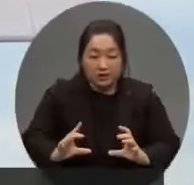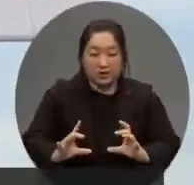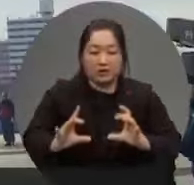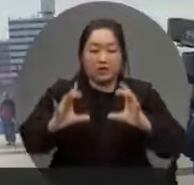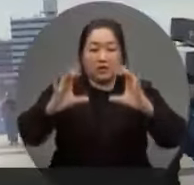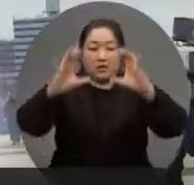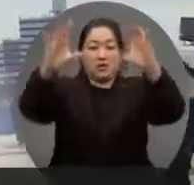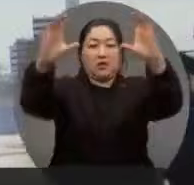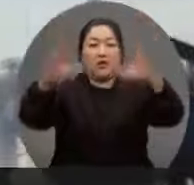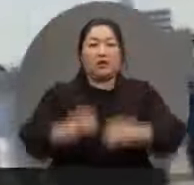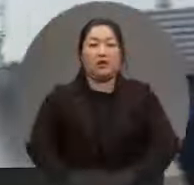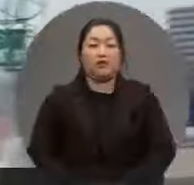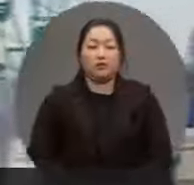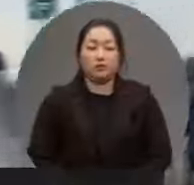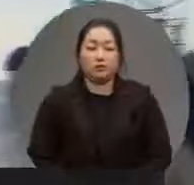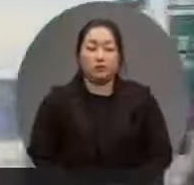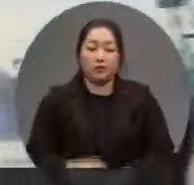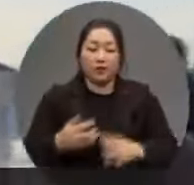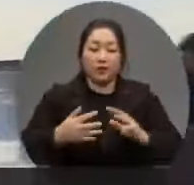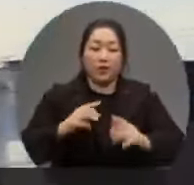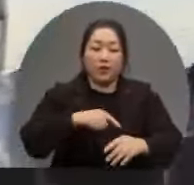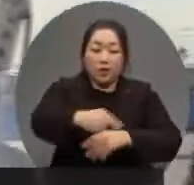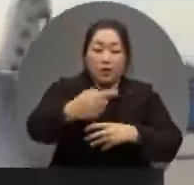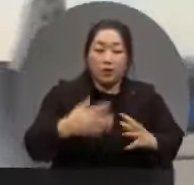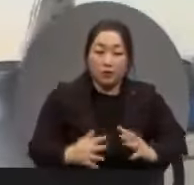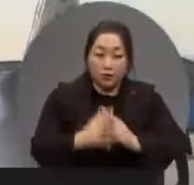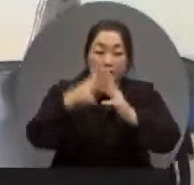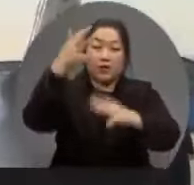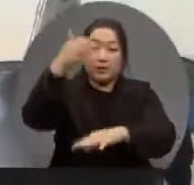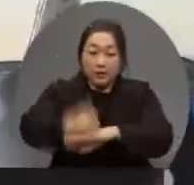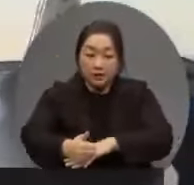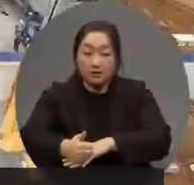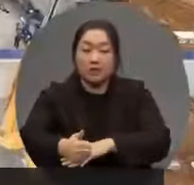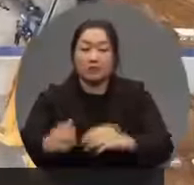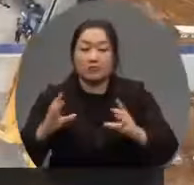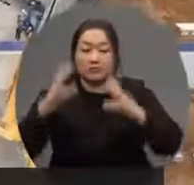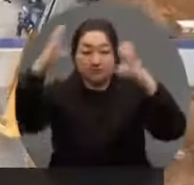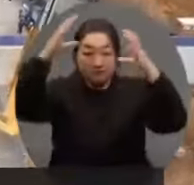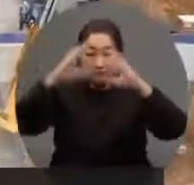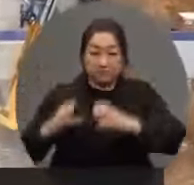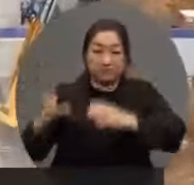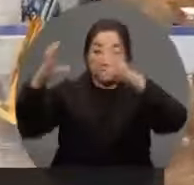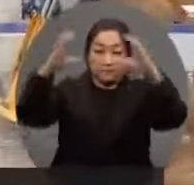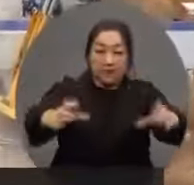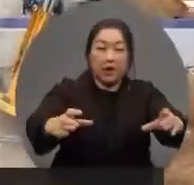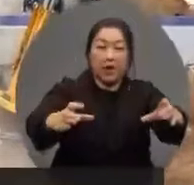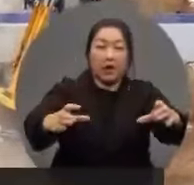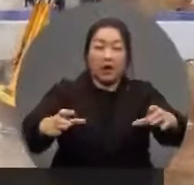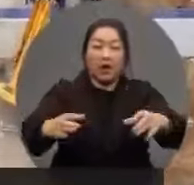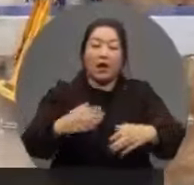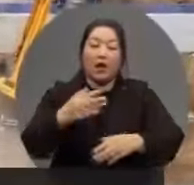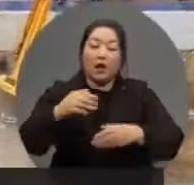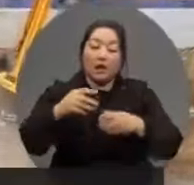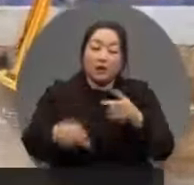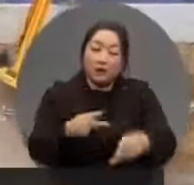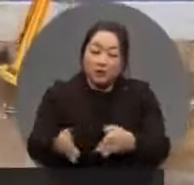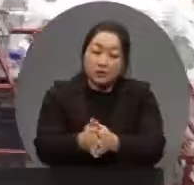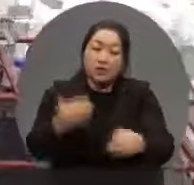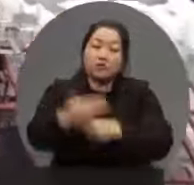올려집니다. 외부 공사의 마지막 단계로 상량식을 한 건데 처음 사업에 착수한 지 9년